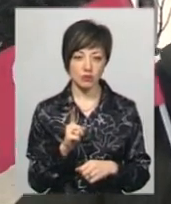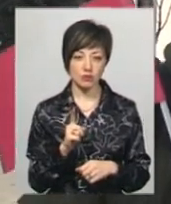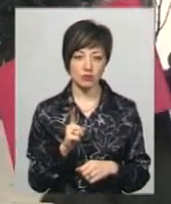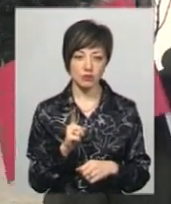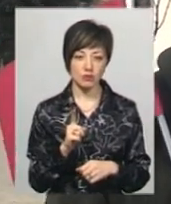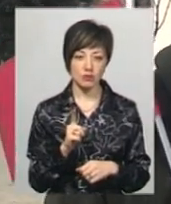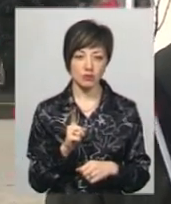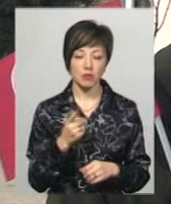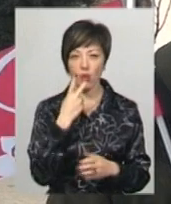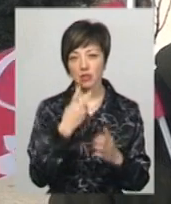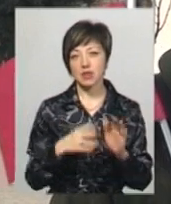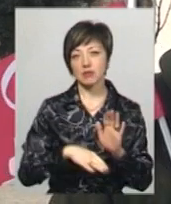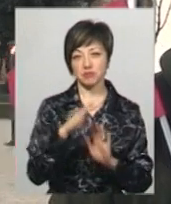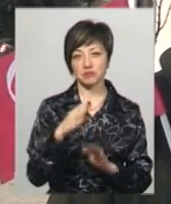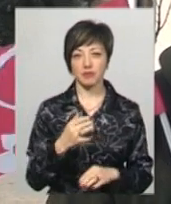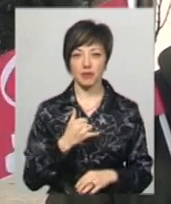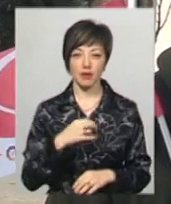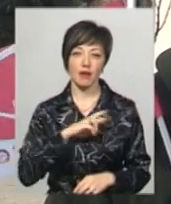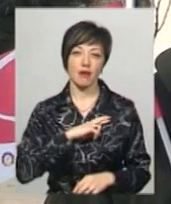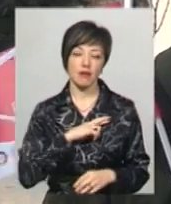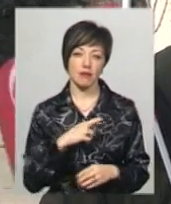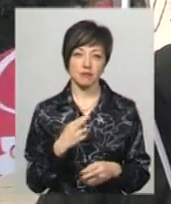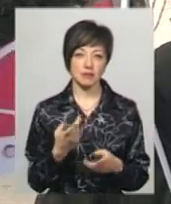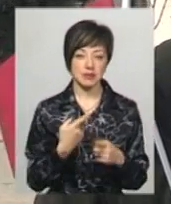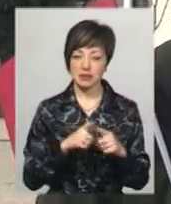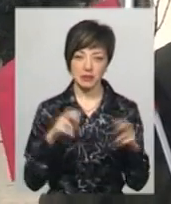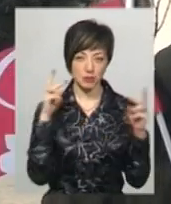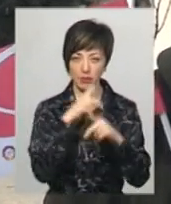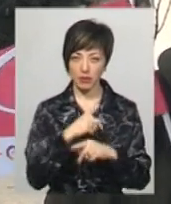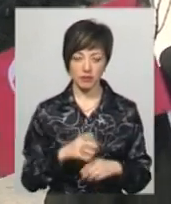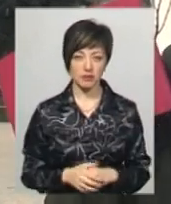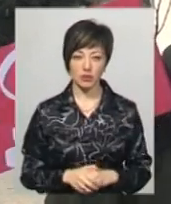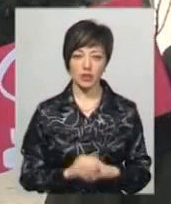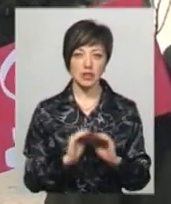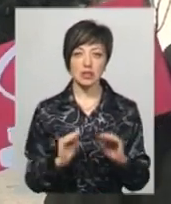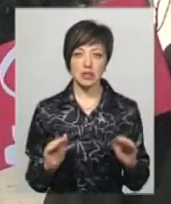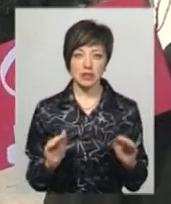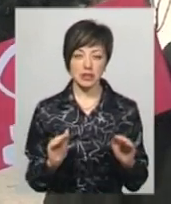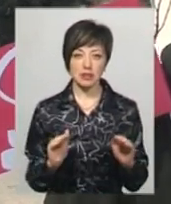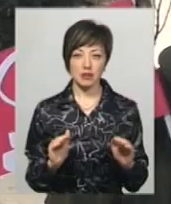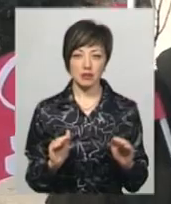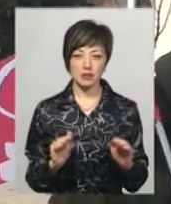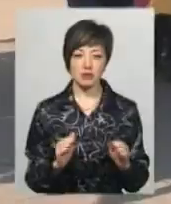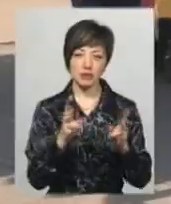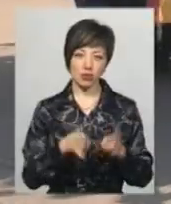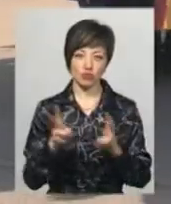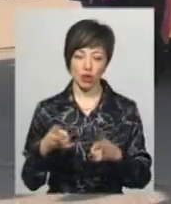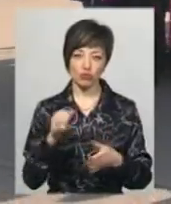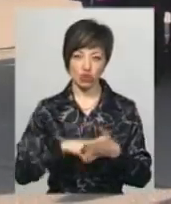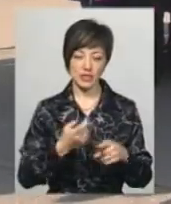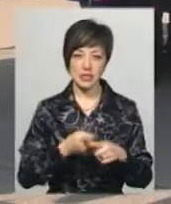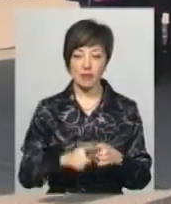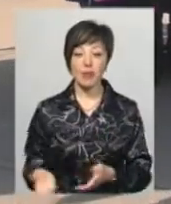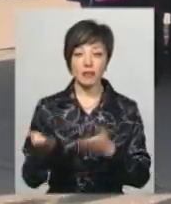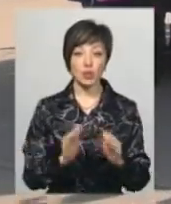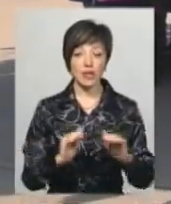кажуть, що вони вищі, ніж за них. Ну, це мікаць неправильно, що діти як страдають через це. На акцію